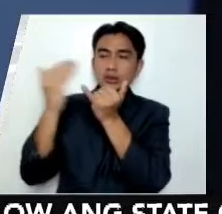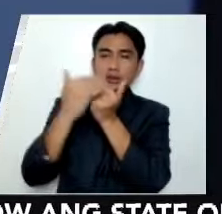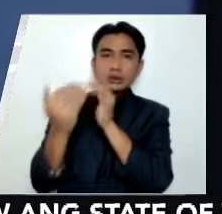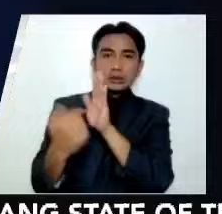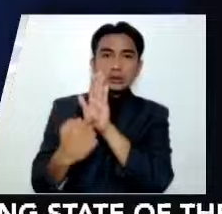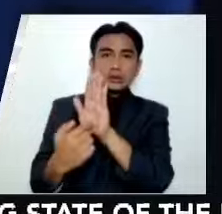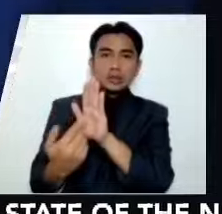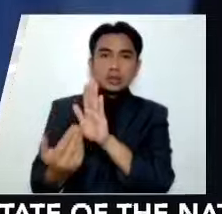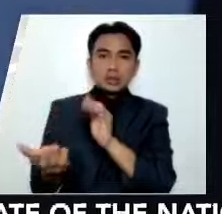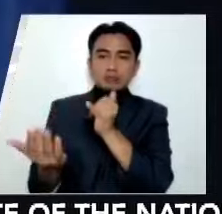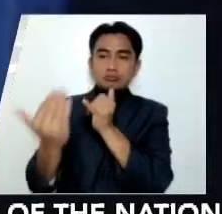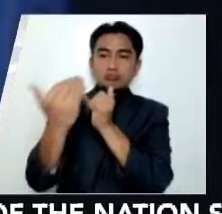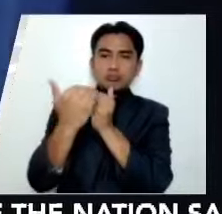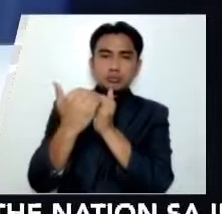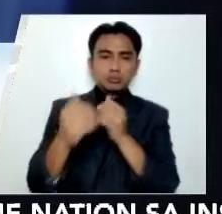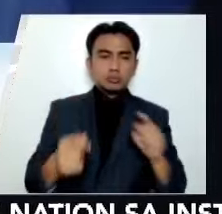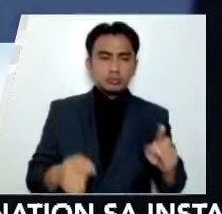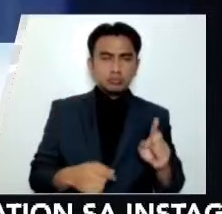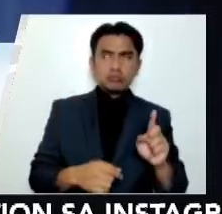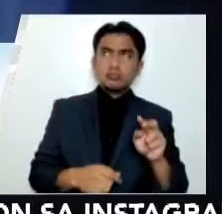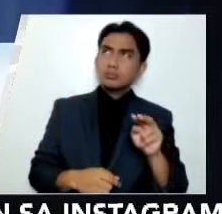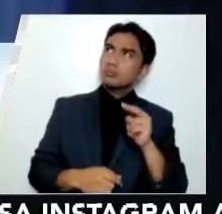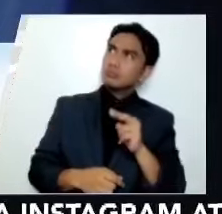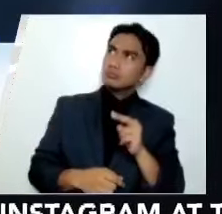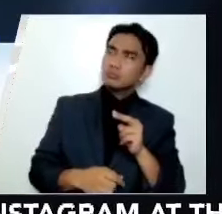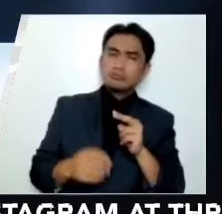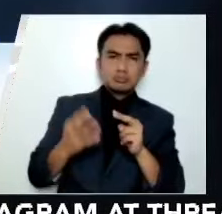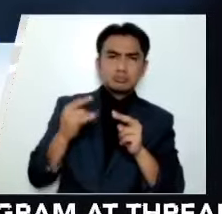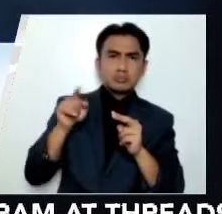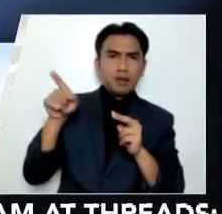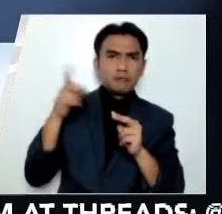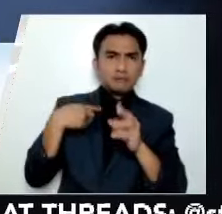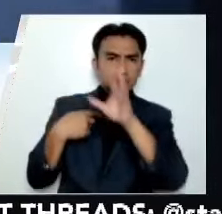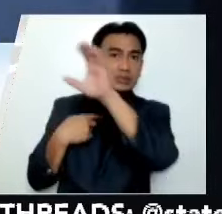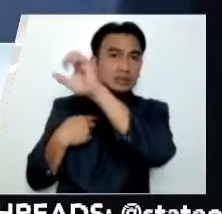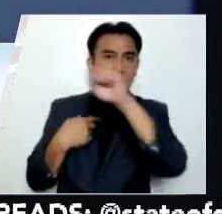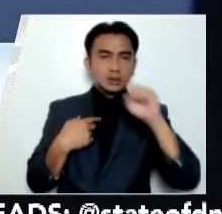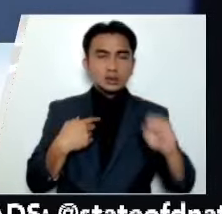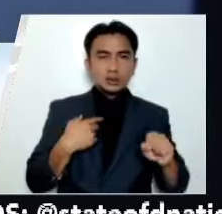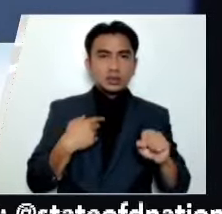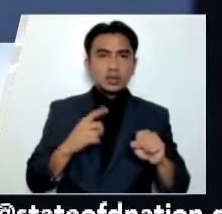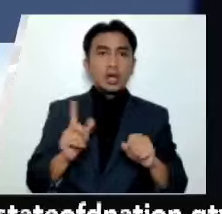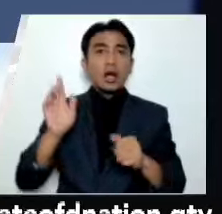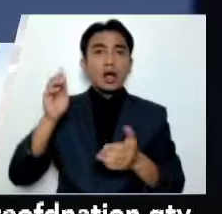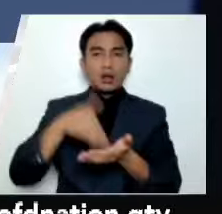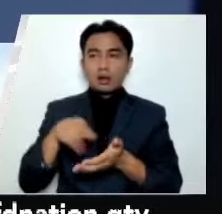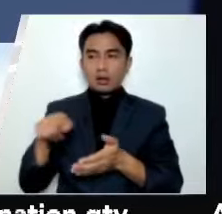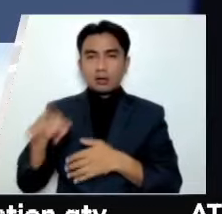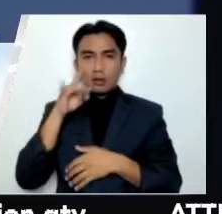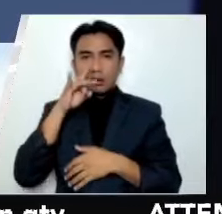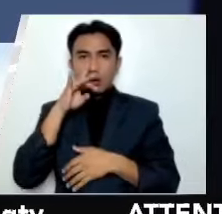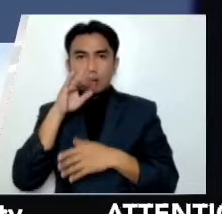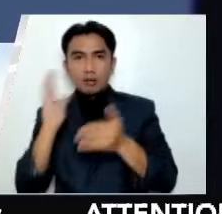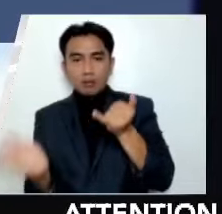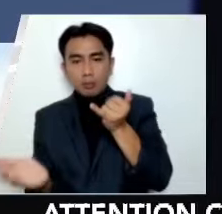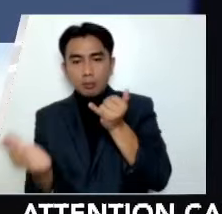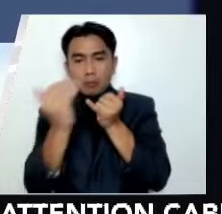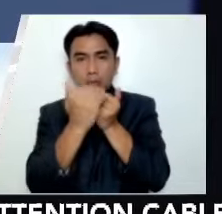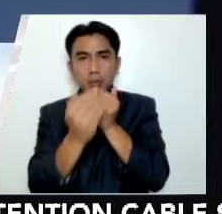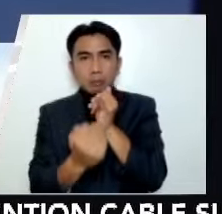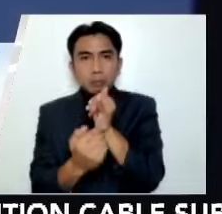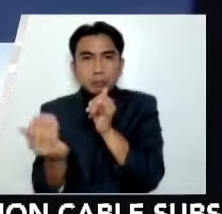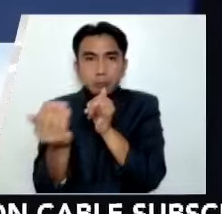telang nakatakip sa CCTV kaya inalis niya ito. Pero tinakpan uli ni alias Nessa ang kamera. Kasunod niyan,